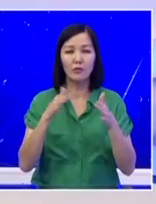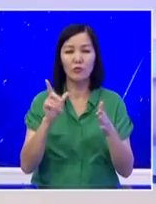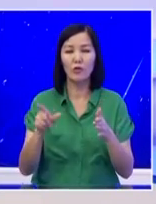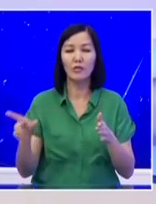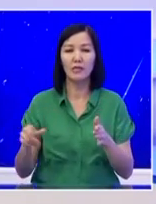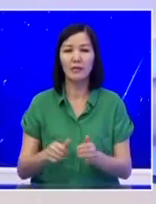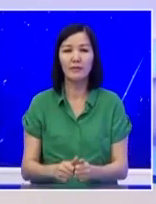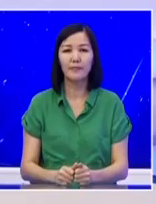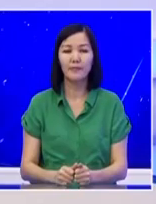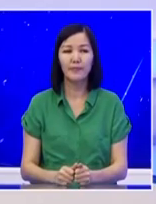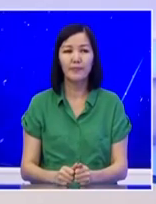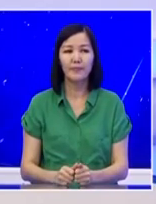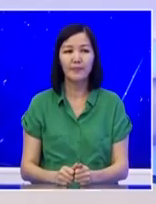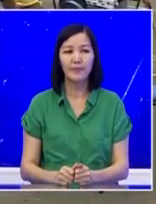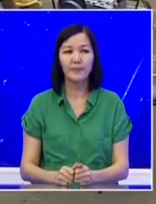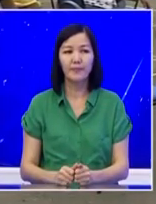лицейінің түлектері.